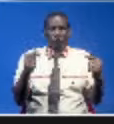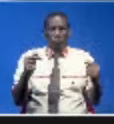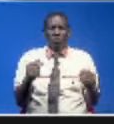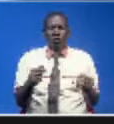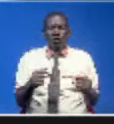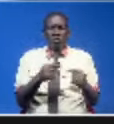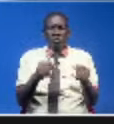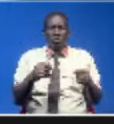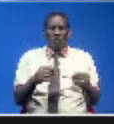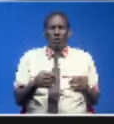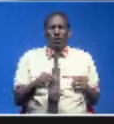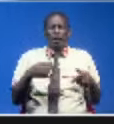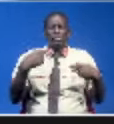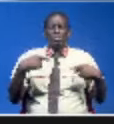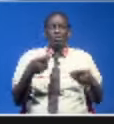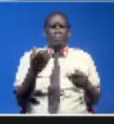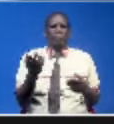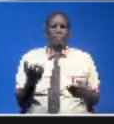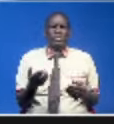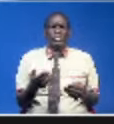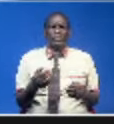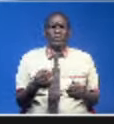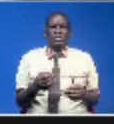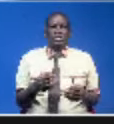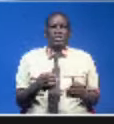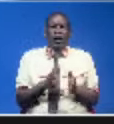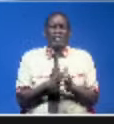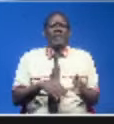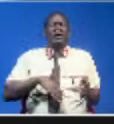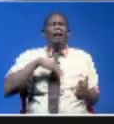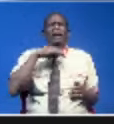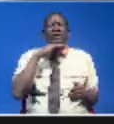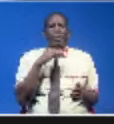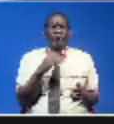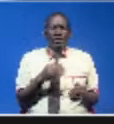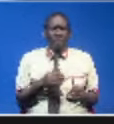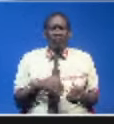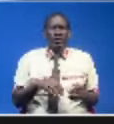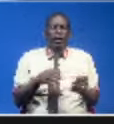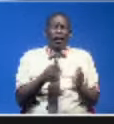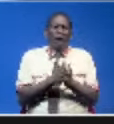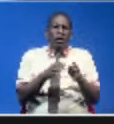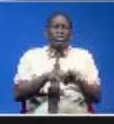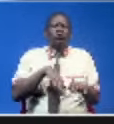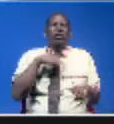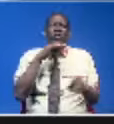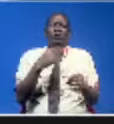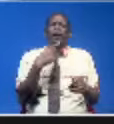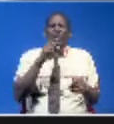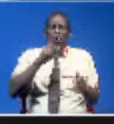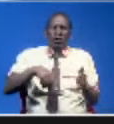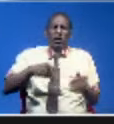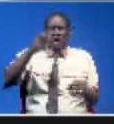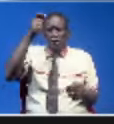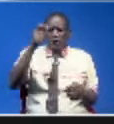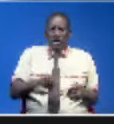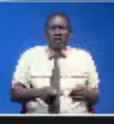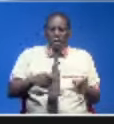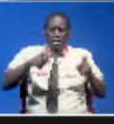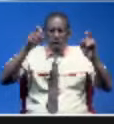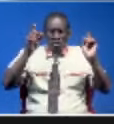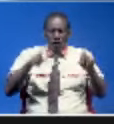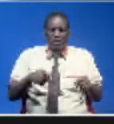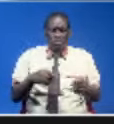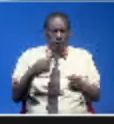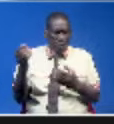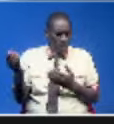very innocent people and the loss of life. We say that justice must be allowed